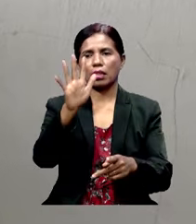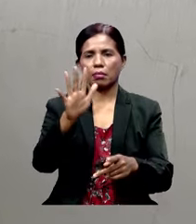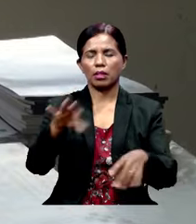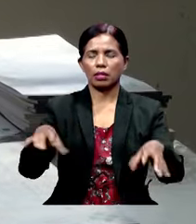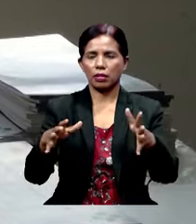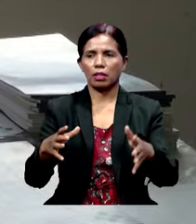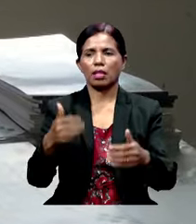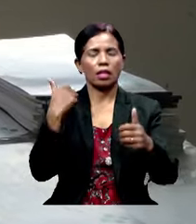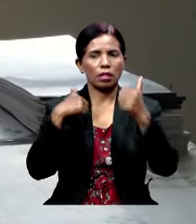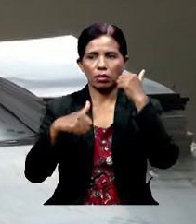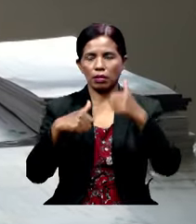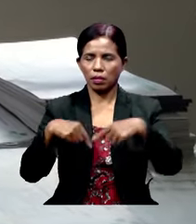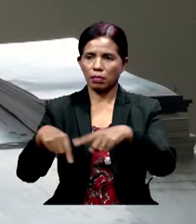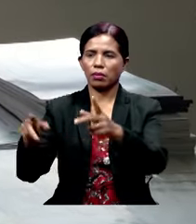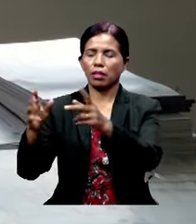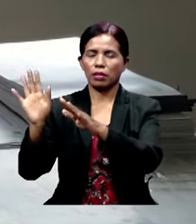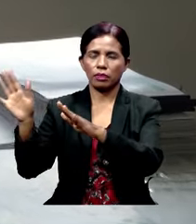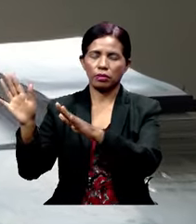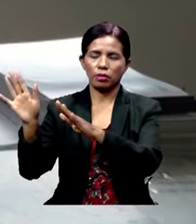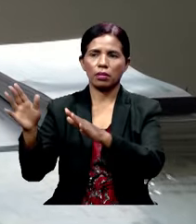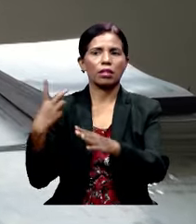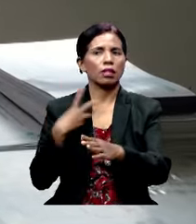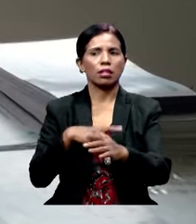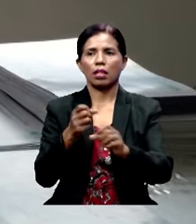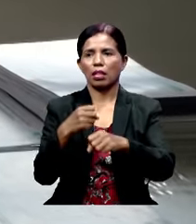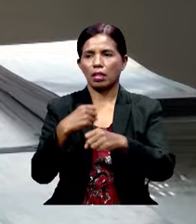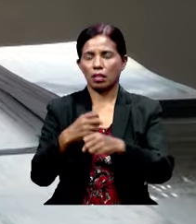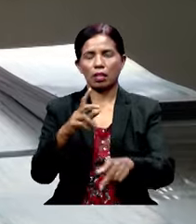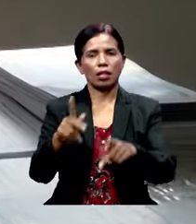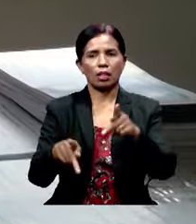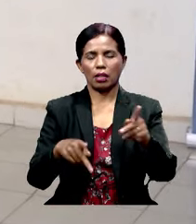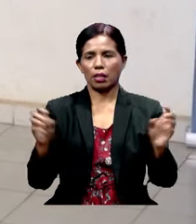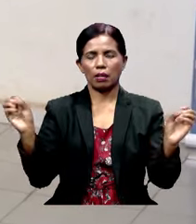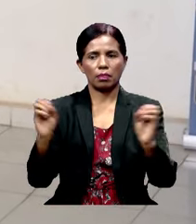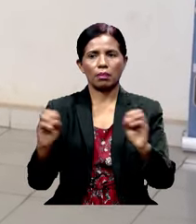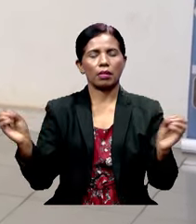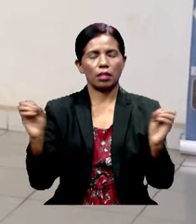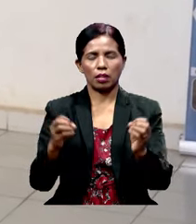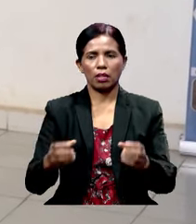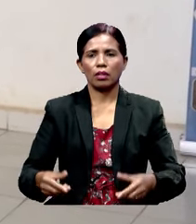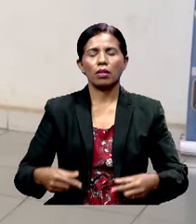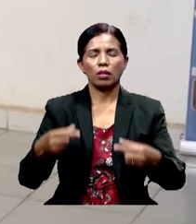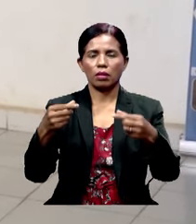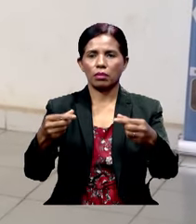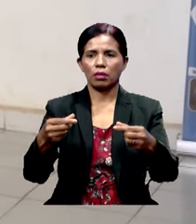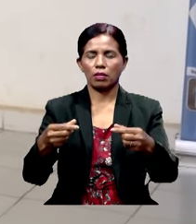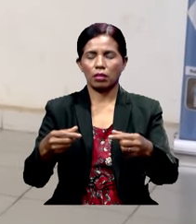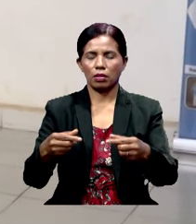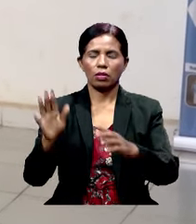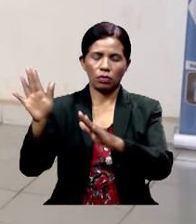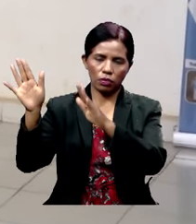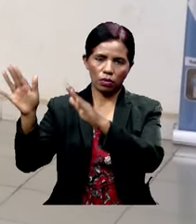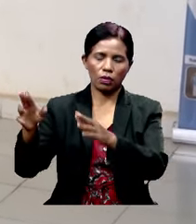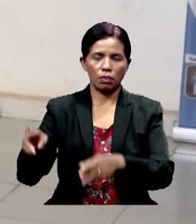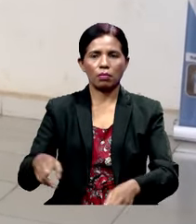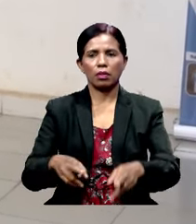aktif dari batireno ita da raung la cobre uto tang wetine area geografikamente da neve ke foho mota tempuran